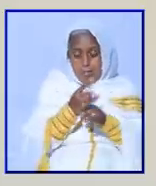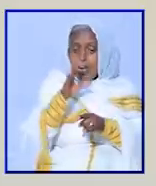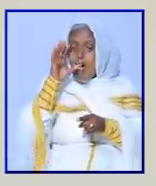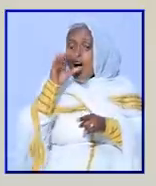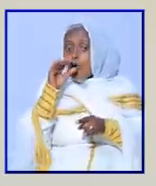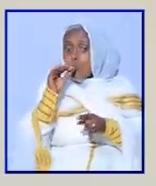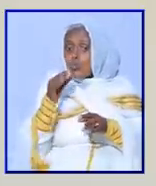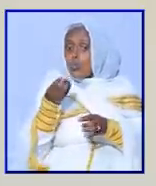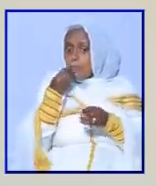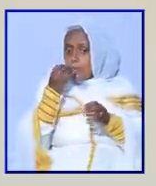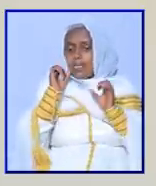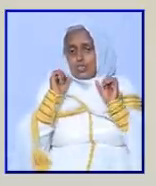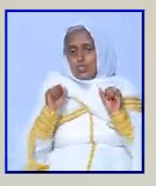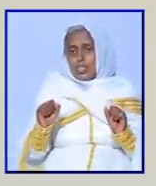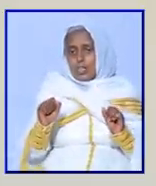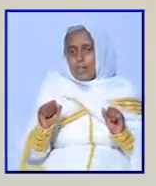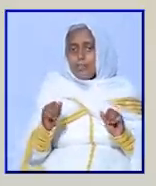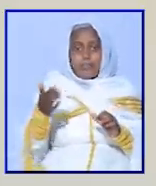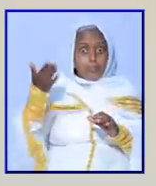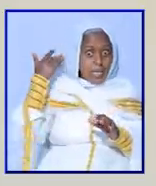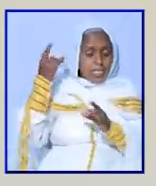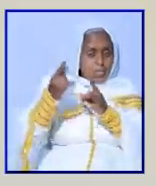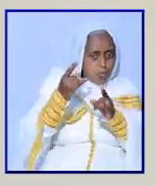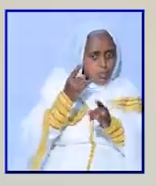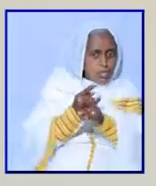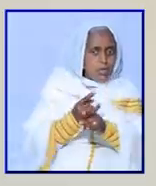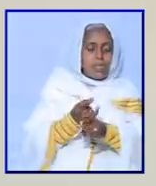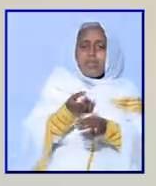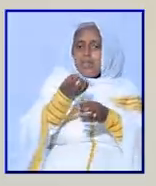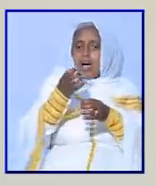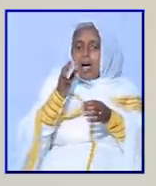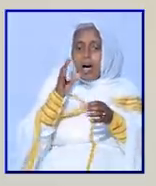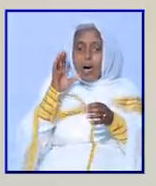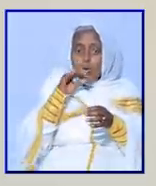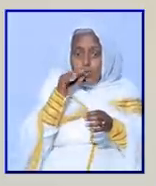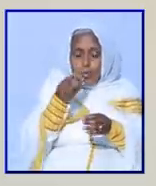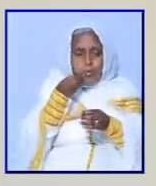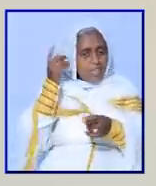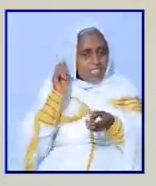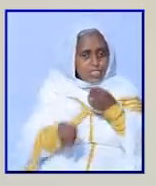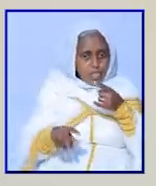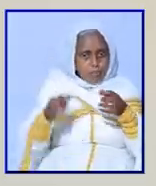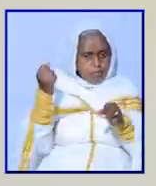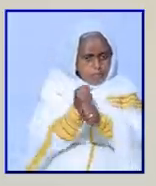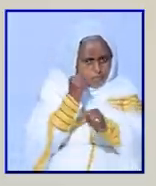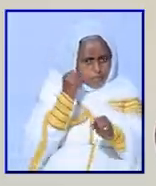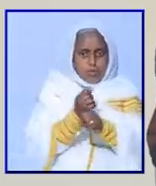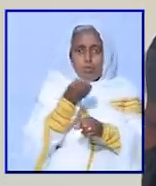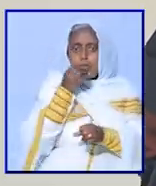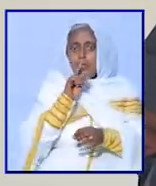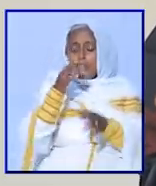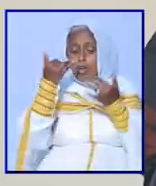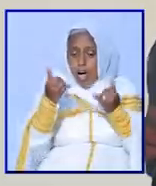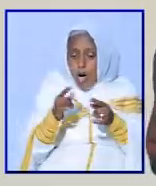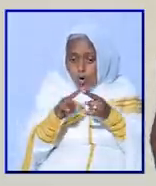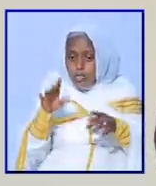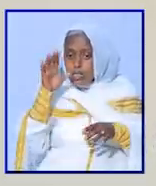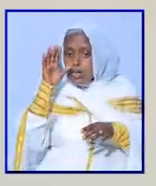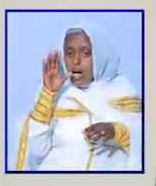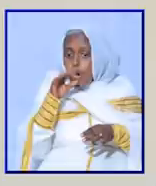ሆዱን ይሞላል ዛሬ በዚህ ዘመን አውርቶ መብላት ተችሏል በቀደመው ዘመን አውርቶ መብላት አይቻልም ሰርቶ